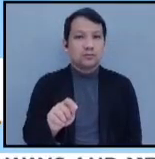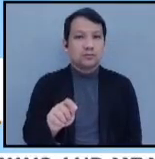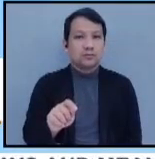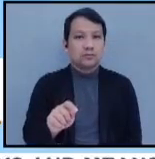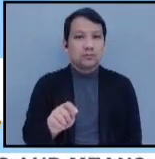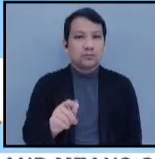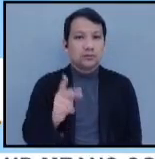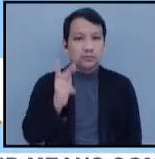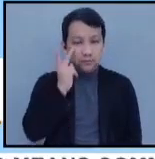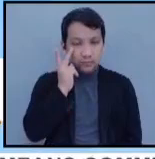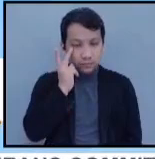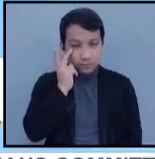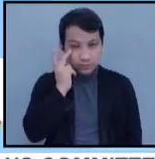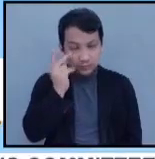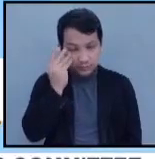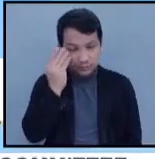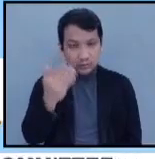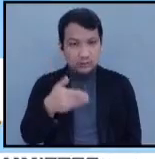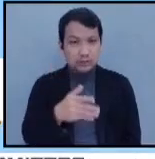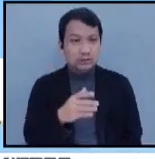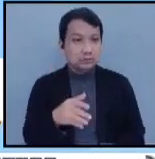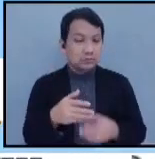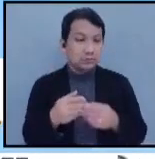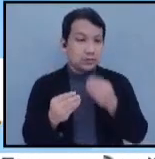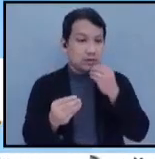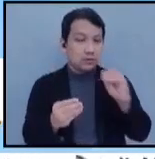nagbigay ng information doon sa ating